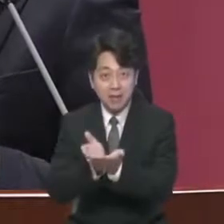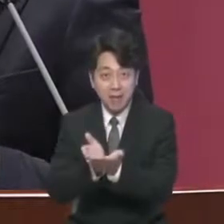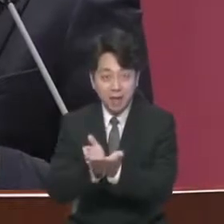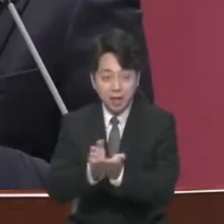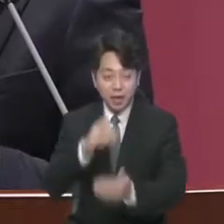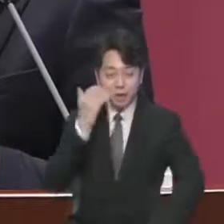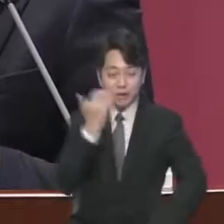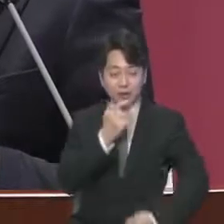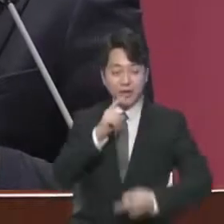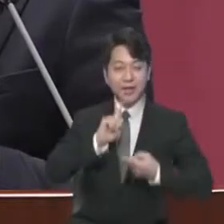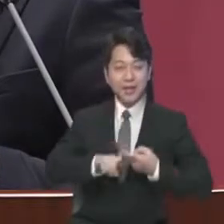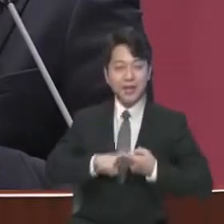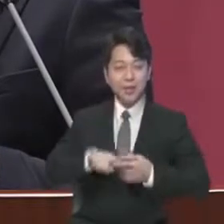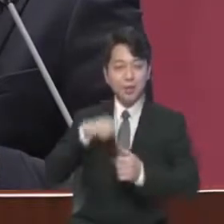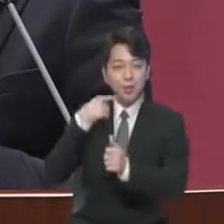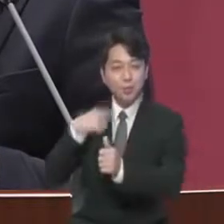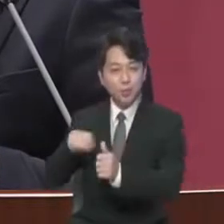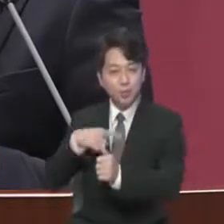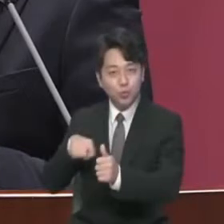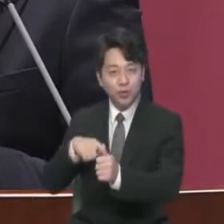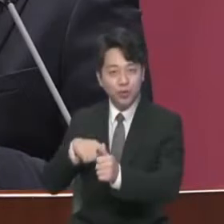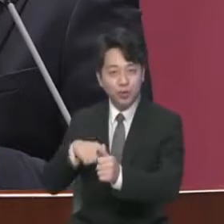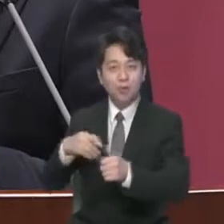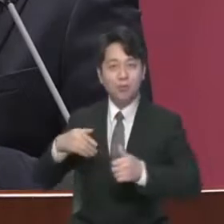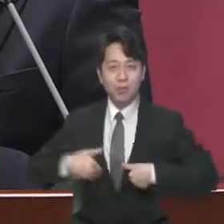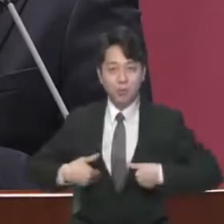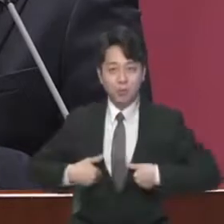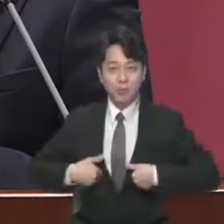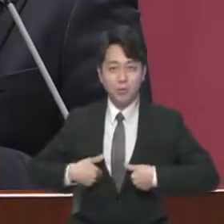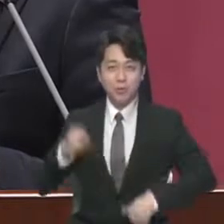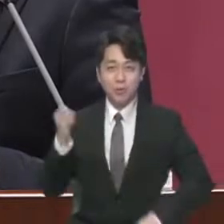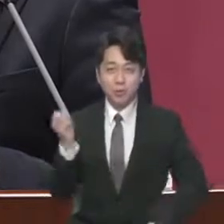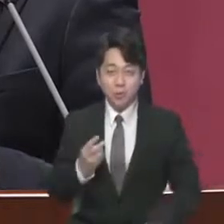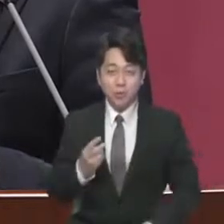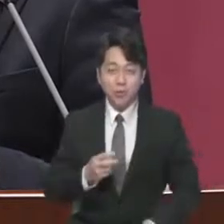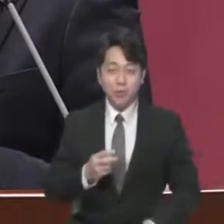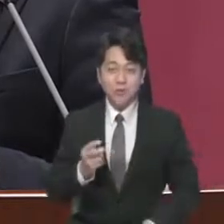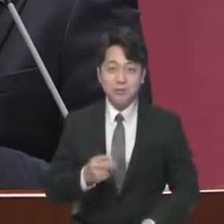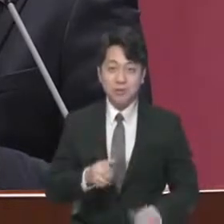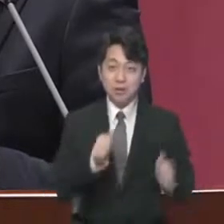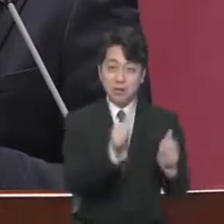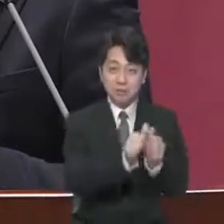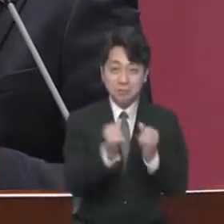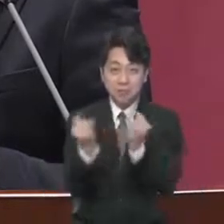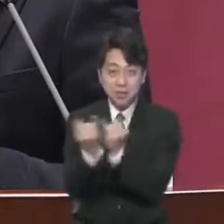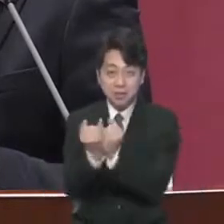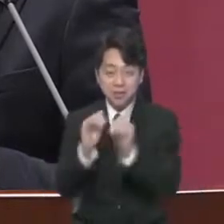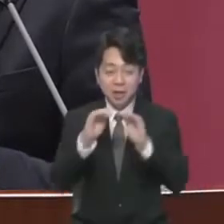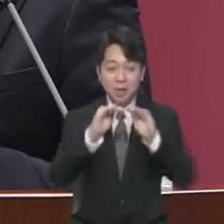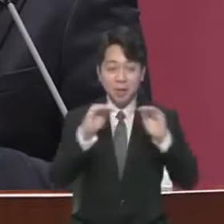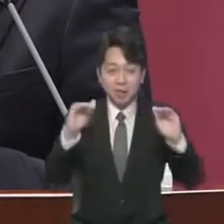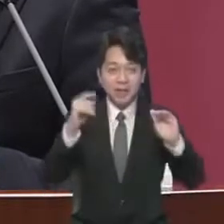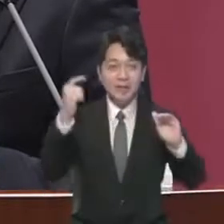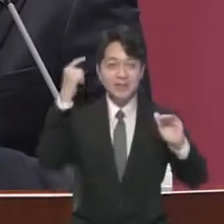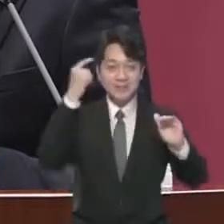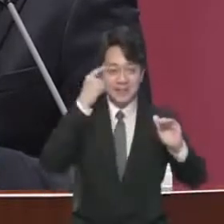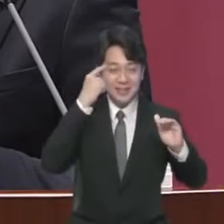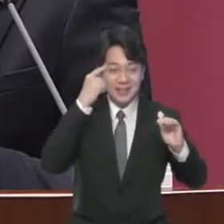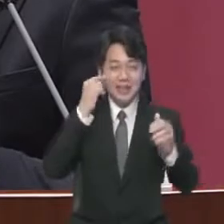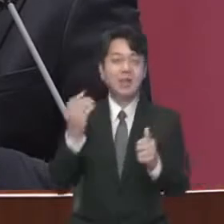성인지 역량을 갖추고 그리고 또 양성평등적인 그런 인식들을